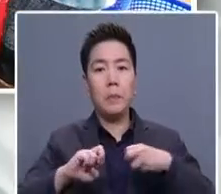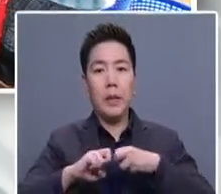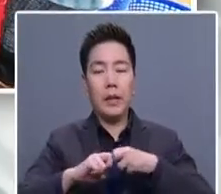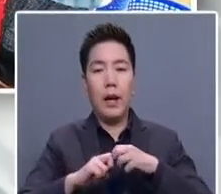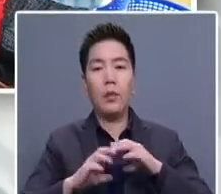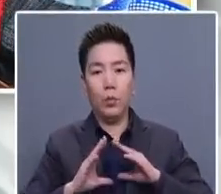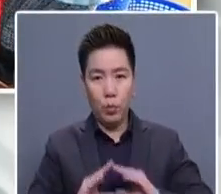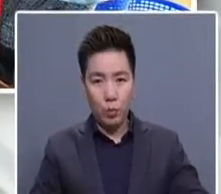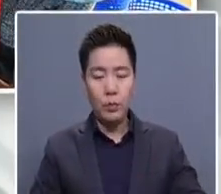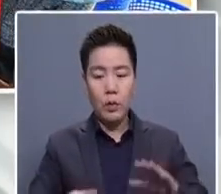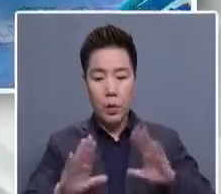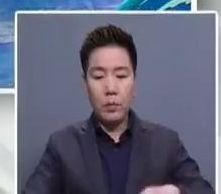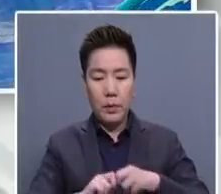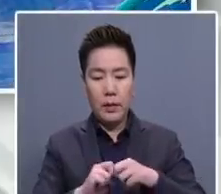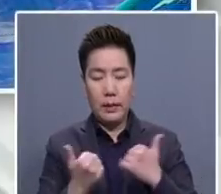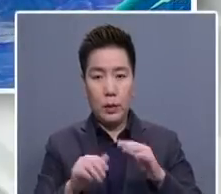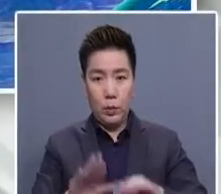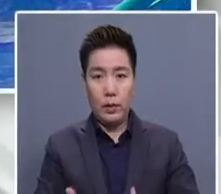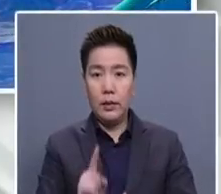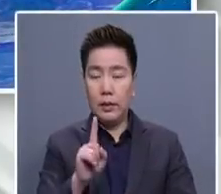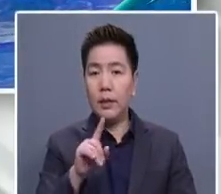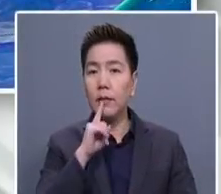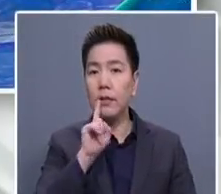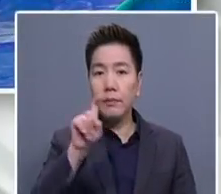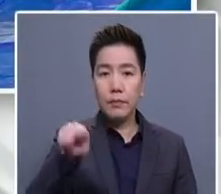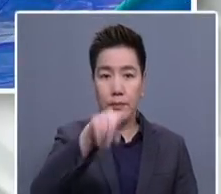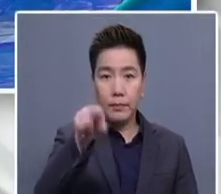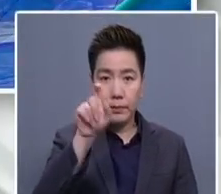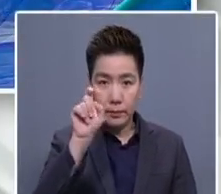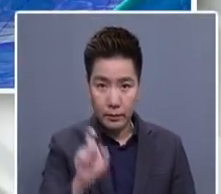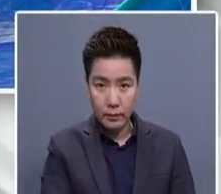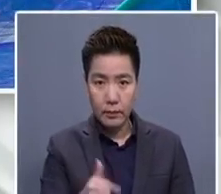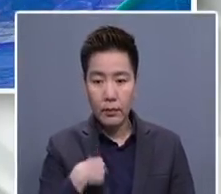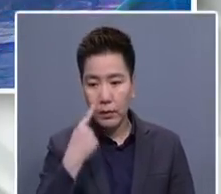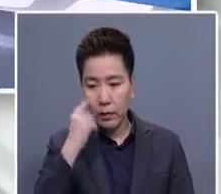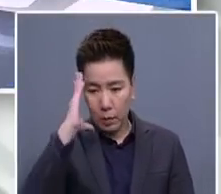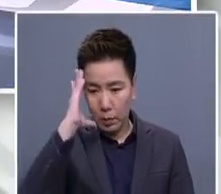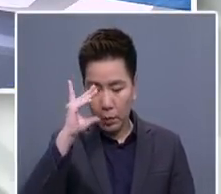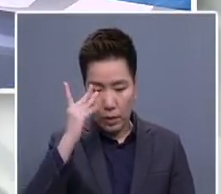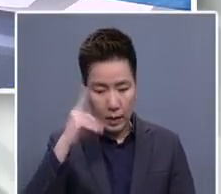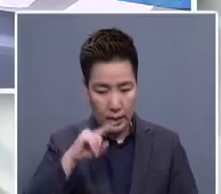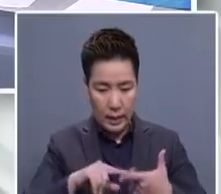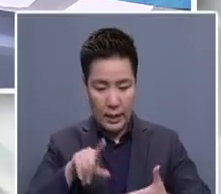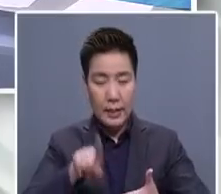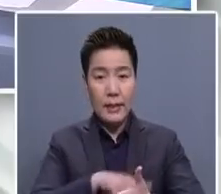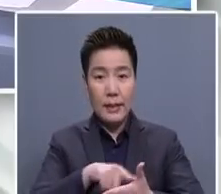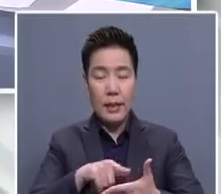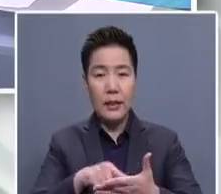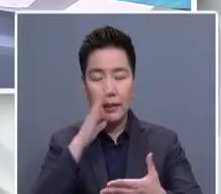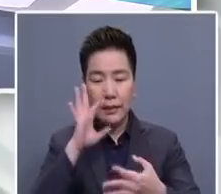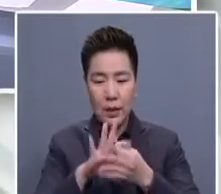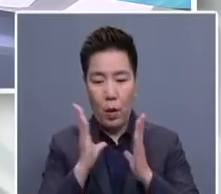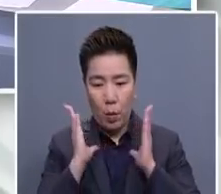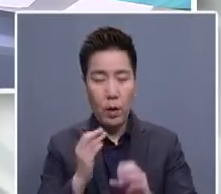ได้ครับ ค่ะท่านผู้ว่าคะขอคำถามสุดท้ายค่ะหลายคนเฝ้าหรือว่ากังวลไปถึงเรื่องของแรงงานค่ะในพื้นที่สมุทรสาครมีแรง